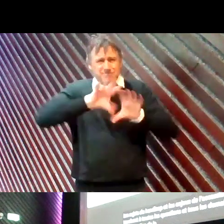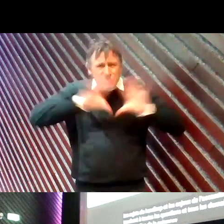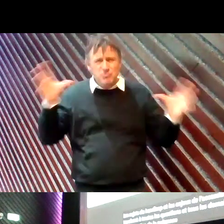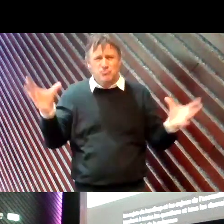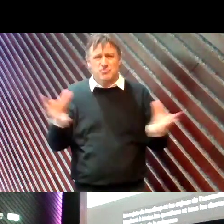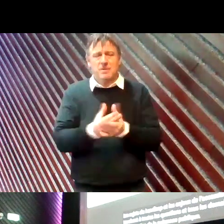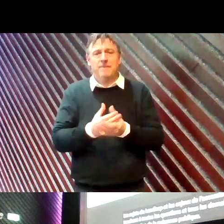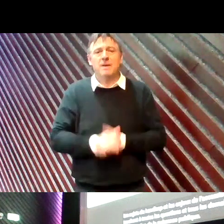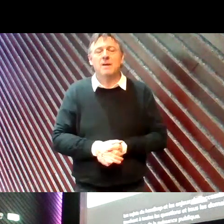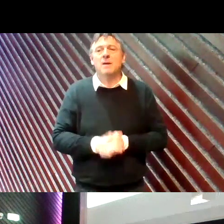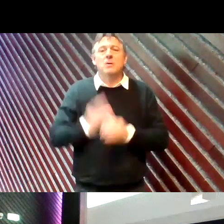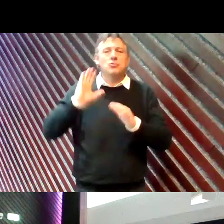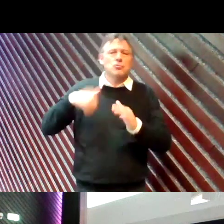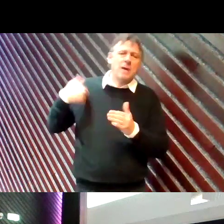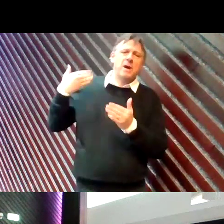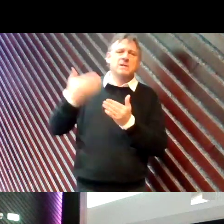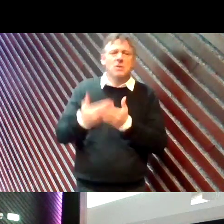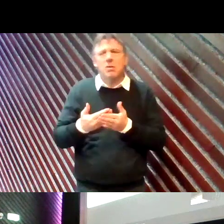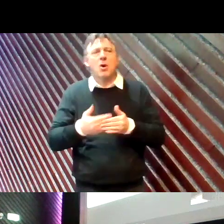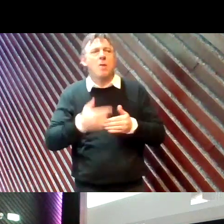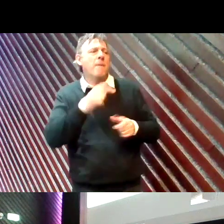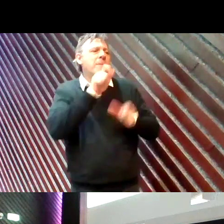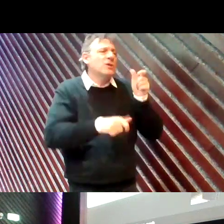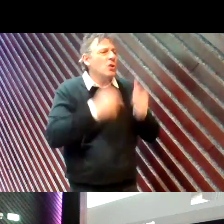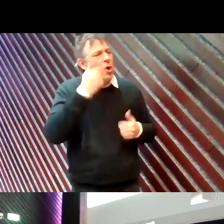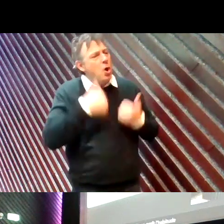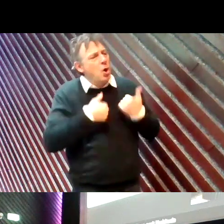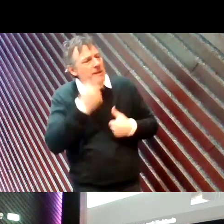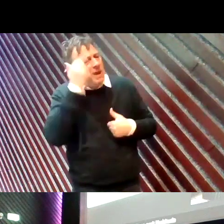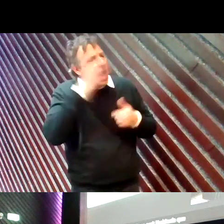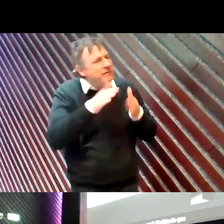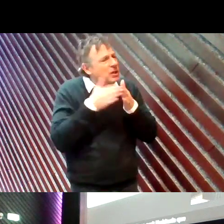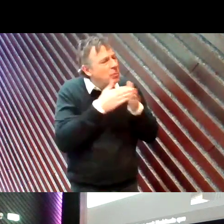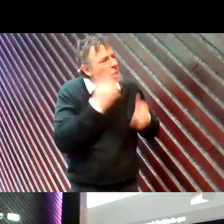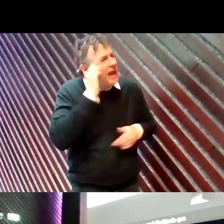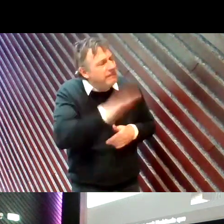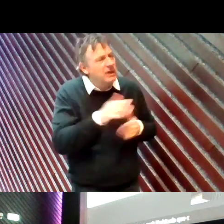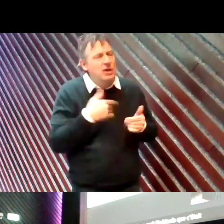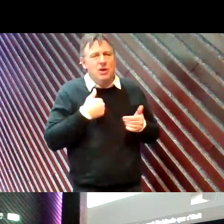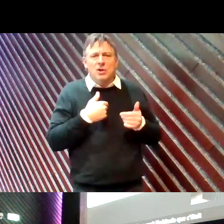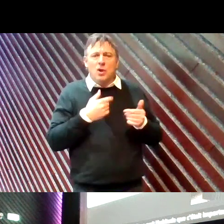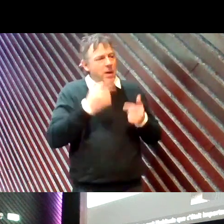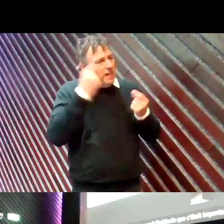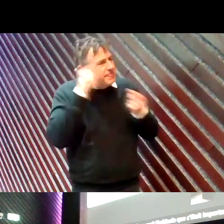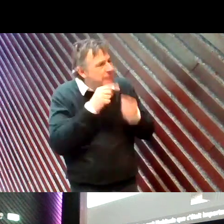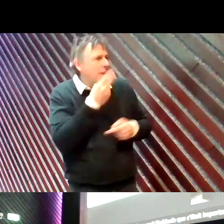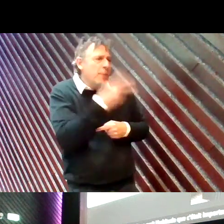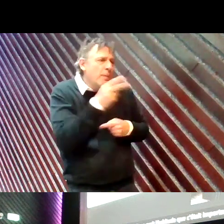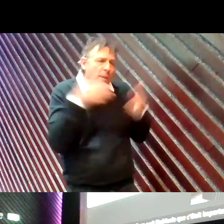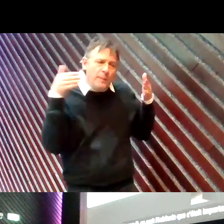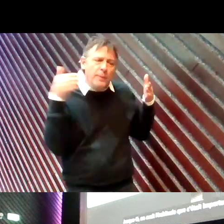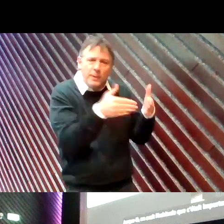se dire, bon, c'est important d'aller demander l'avis des personnes handicapées, mais on se limitait plutôt au sujet qui les concernait très directement.